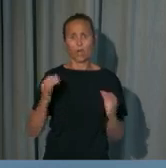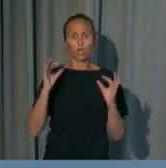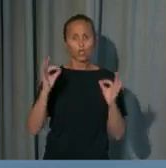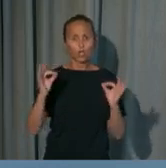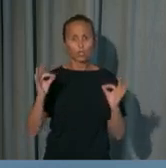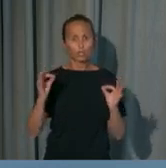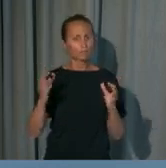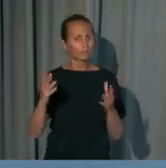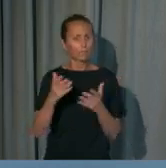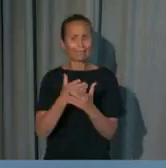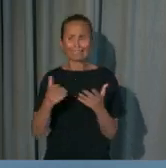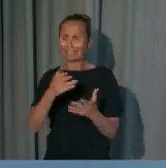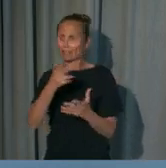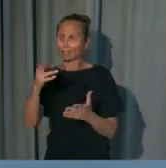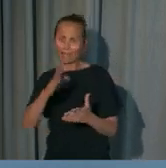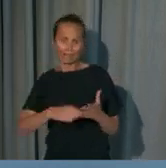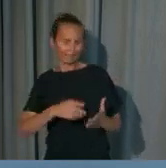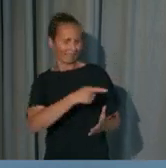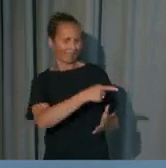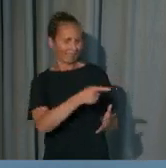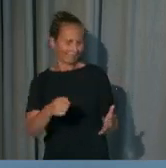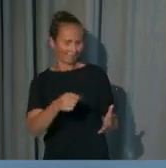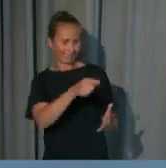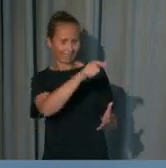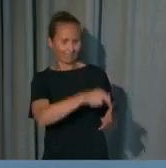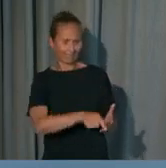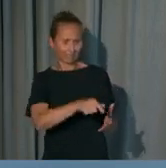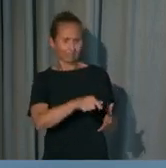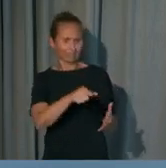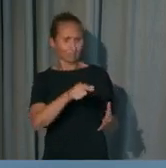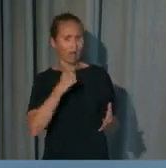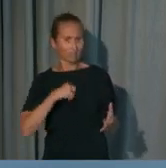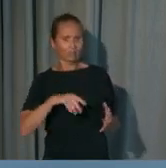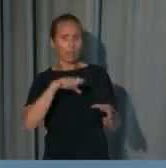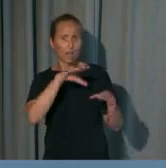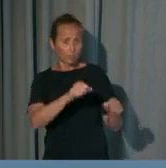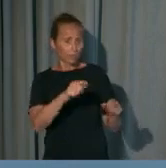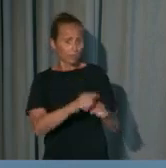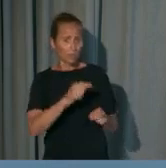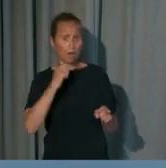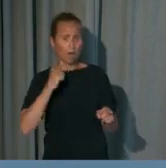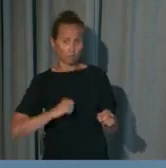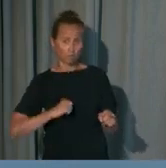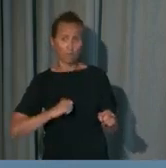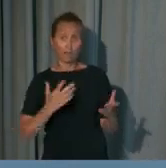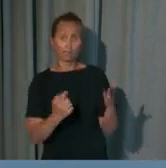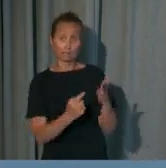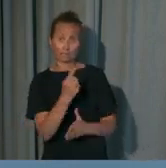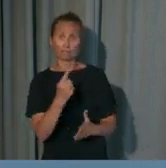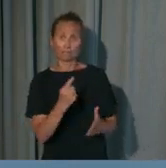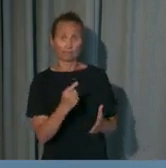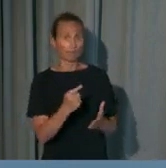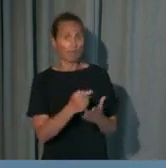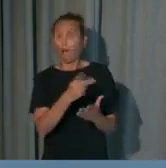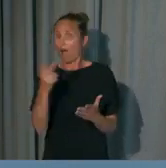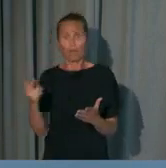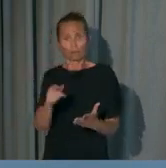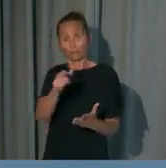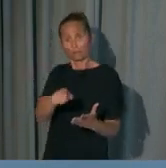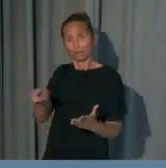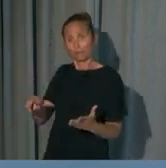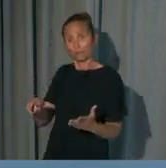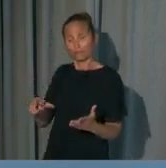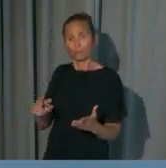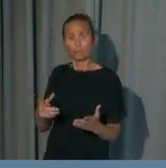tydelig at ingen andre enn den eller de som sto bak angrepet er ansvarlig for det. Og la